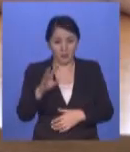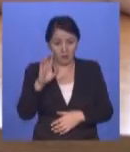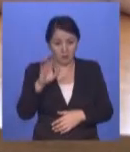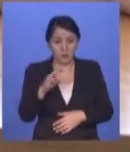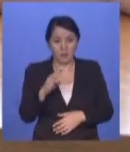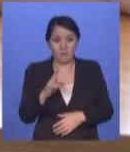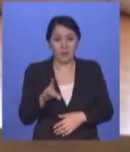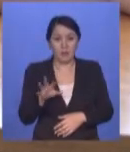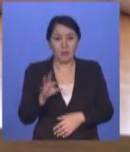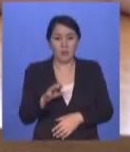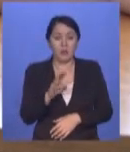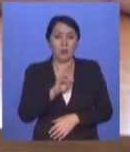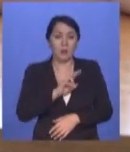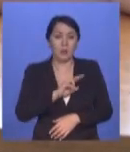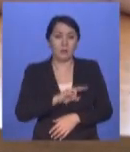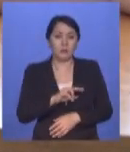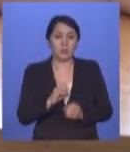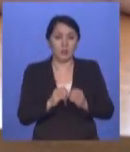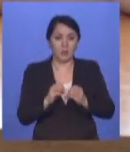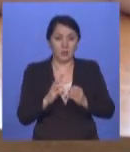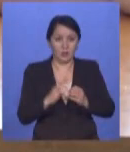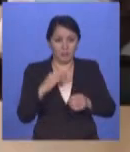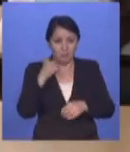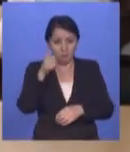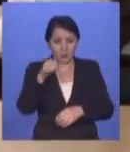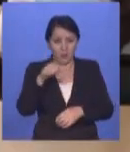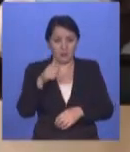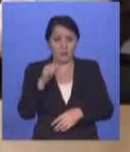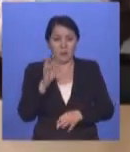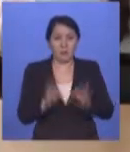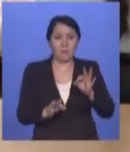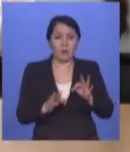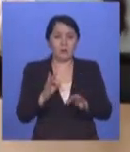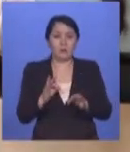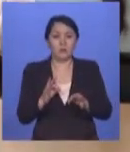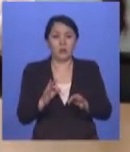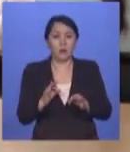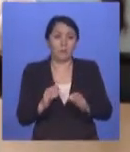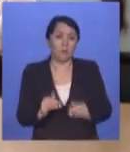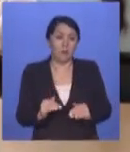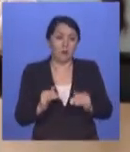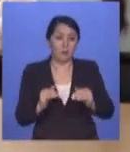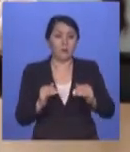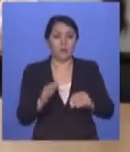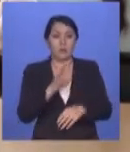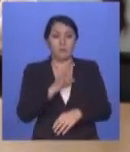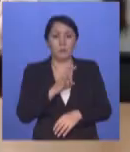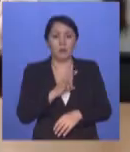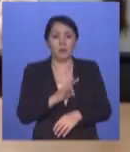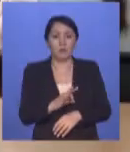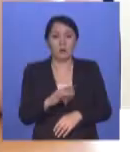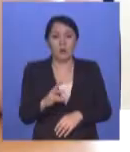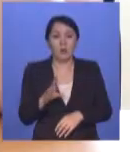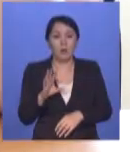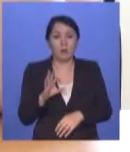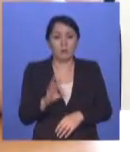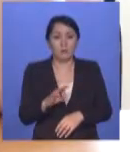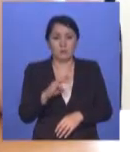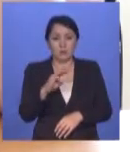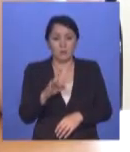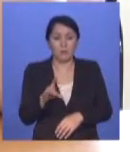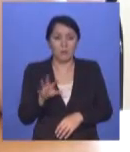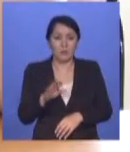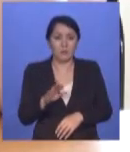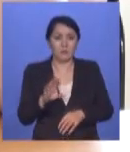медиация институтының енгізілгеніне 13 жылдан асты, және ол сот процесінің барлық кезеңдерінде қолданылып келеді. Алайда медиация туралы